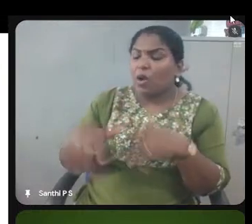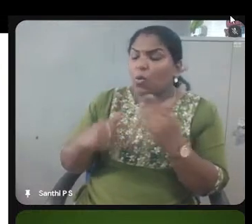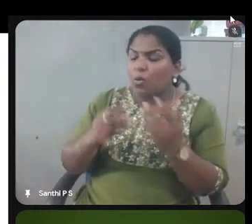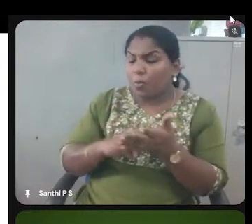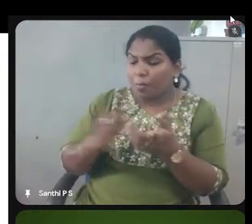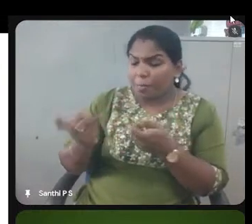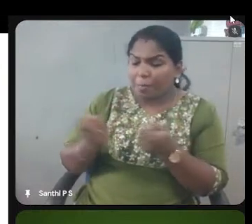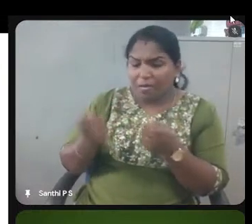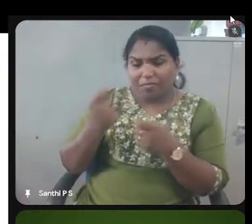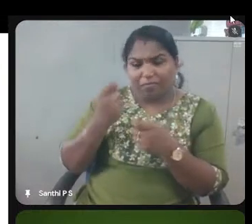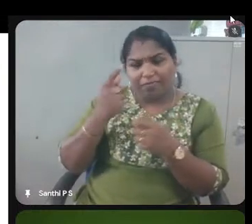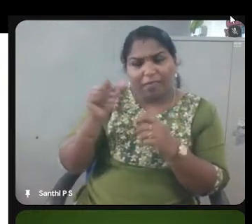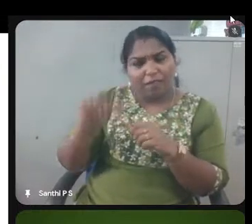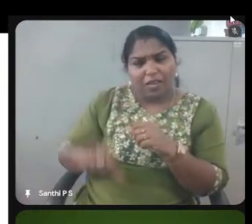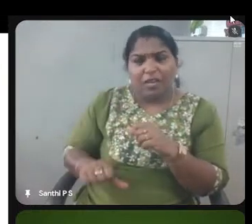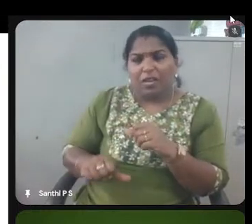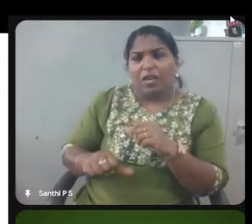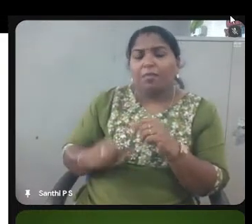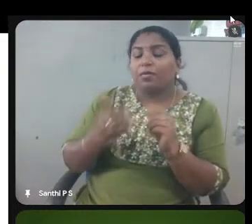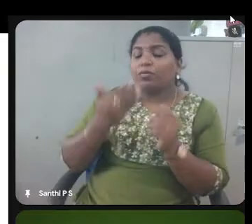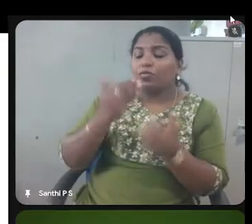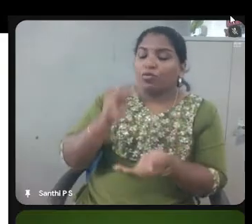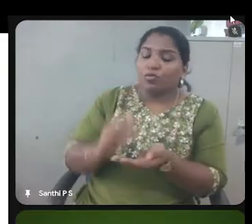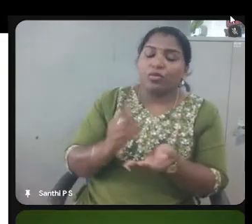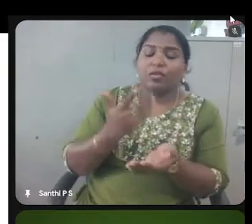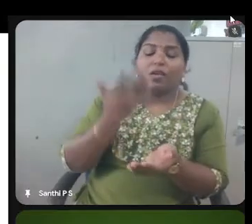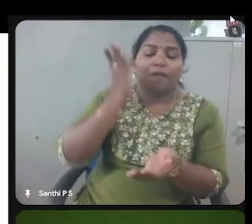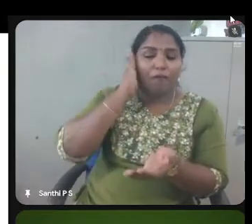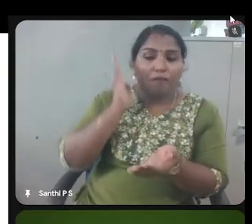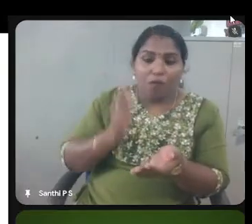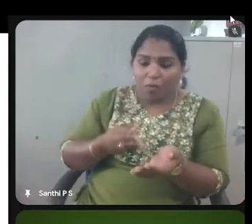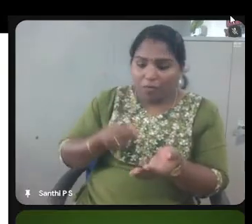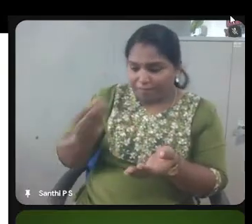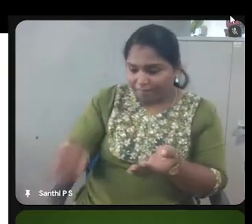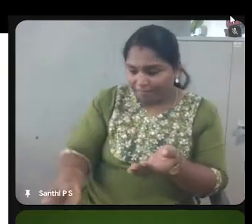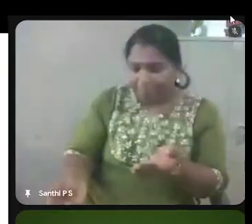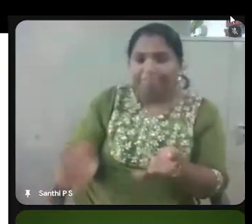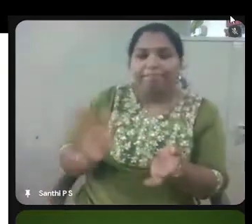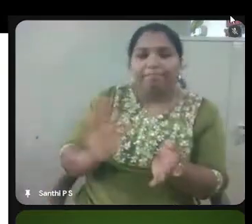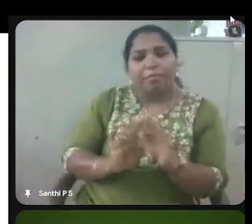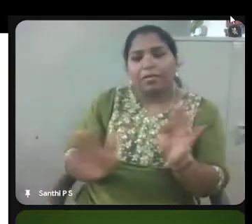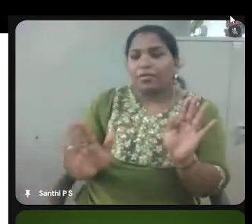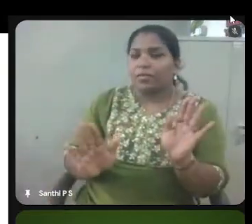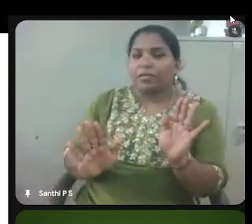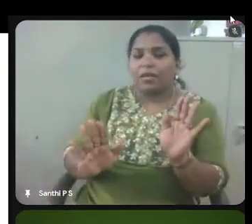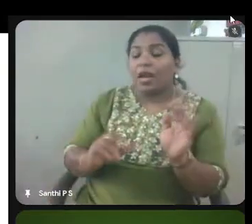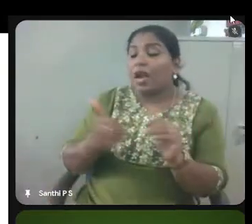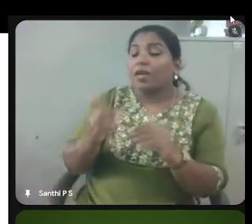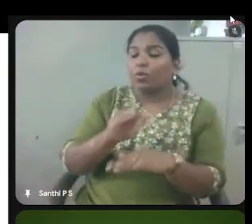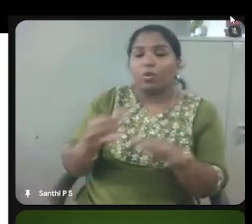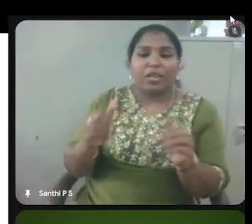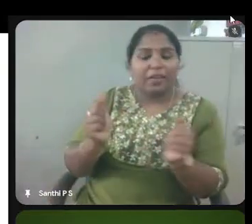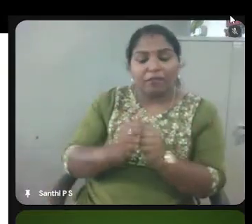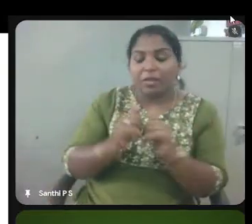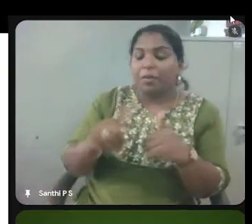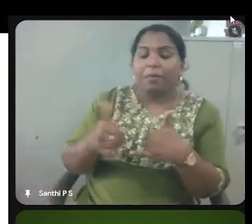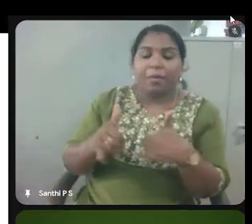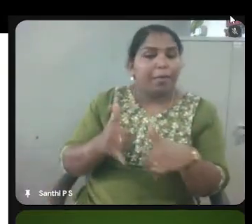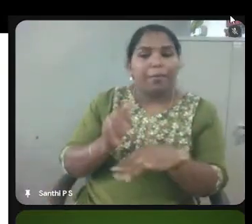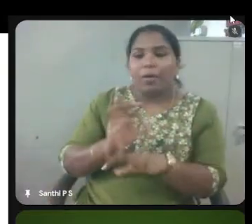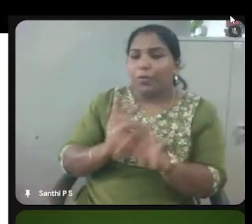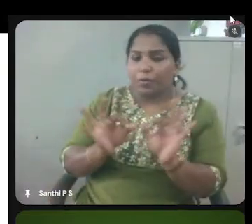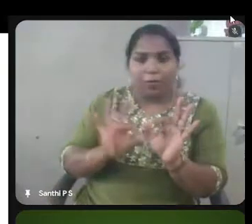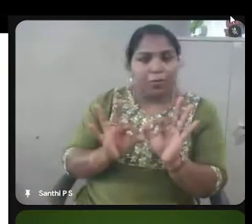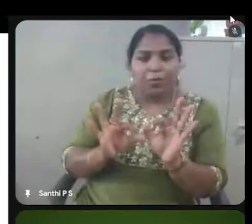കൊണ്ട് കുട്ടിക്ക് ചെറിയ സമയം മുതലേ ഫോൺ കൊടുത്തിട്ടാണ് അതിനെ അടക്കി ഒരിടത്ത് ഇരുത്തുന്നത്. മറ്റുള്ള കുട്ടികളുടെ കൂടെ കളിക്കാൻ വിടാനൊന്നും അവർക്ക് ഇതിനെ എങ്ങനെ